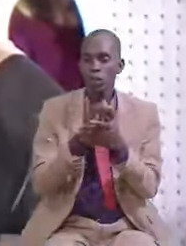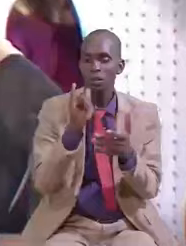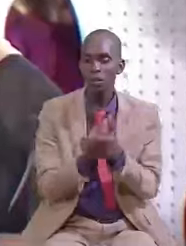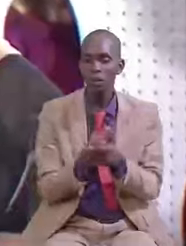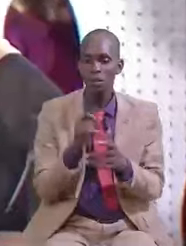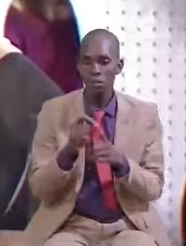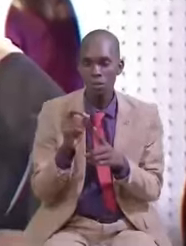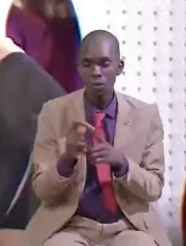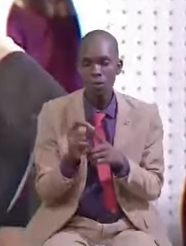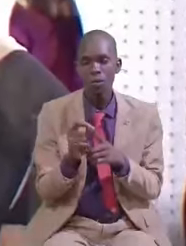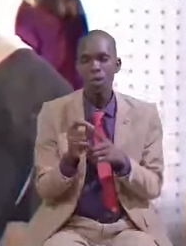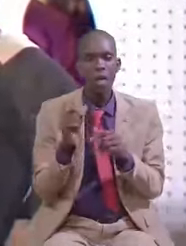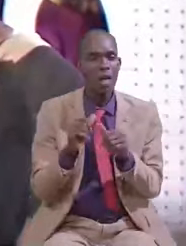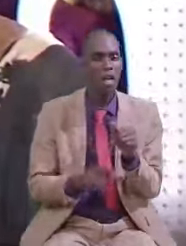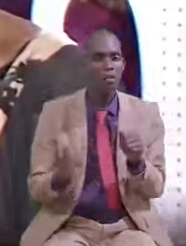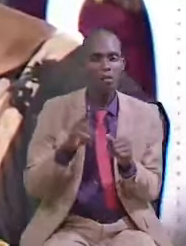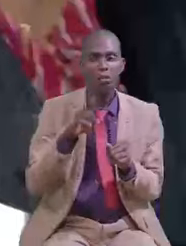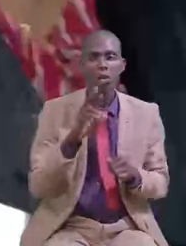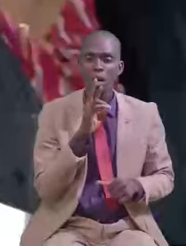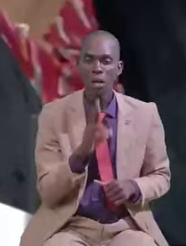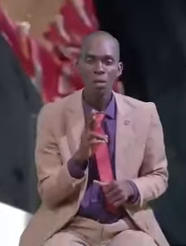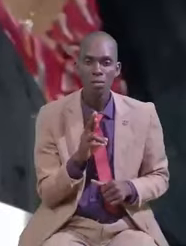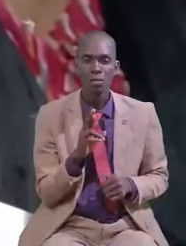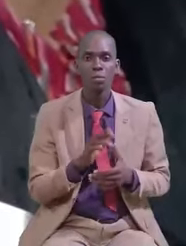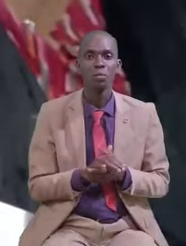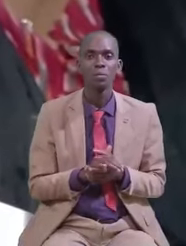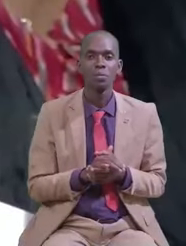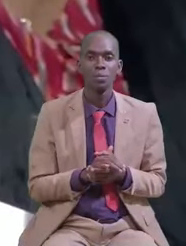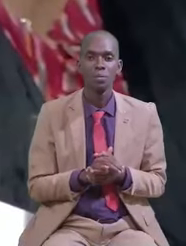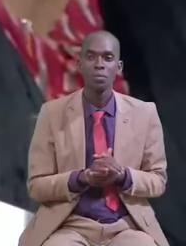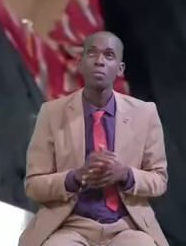où que vous soyez, il faut lever la main.